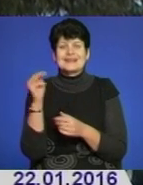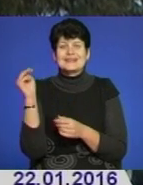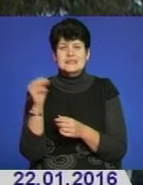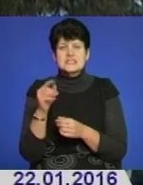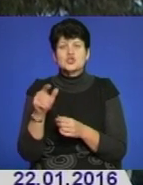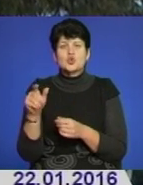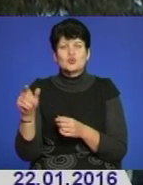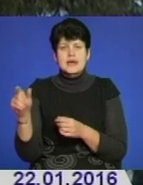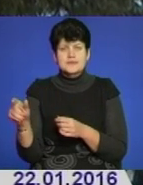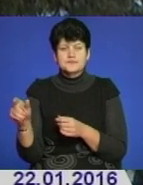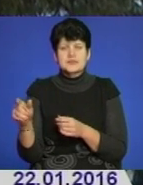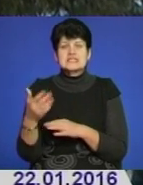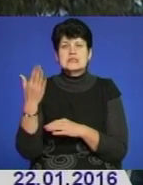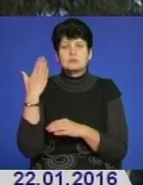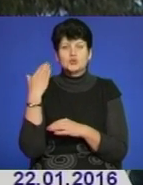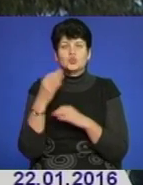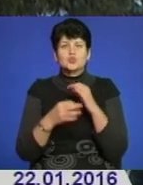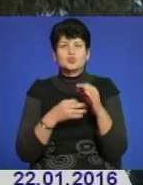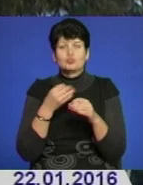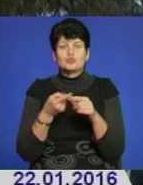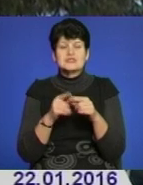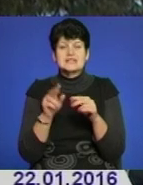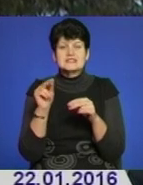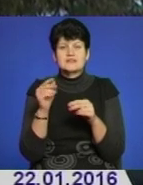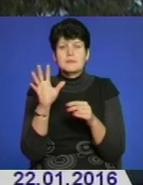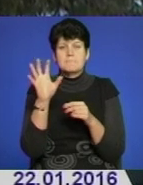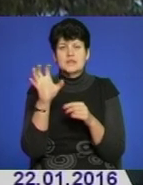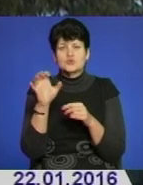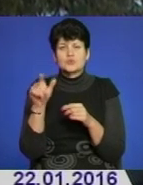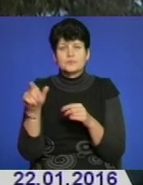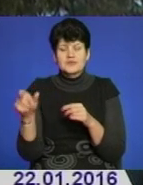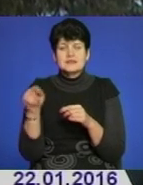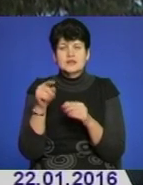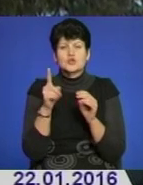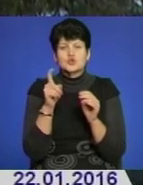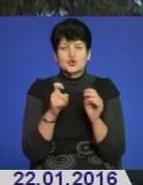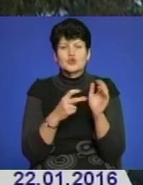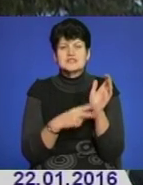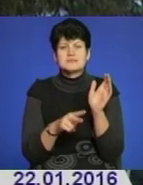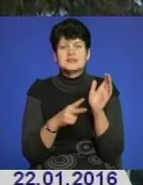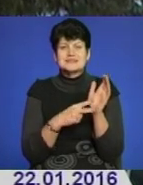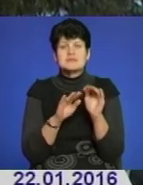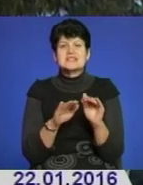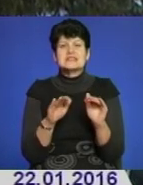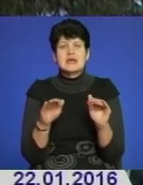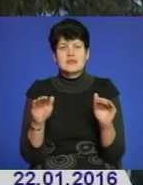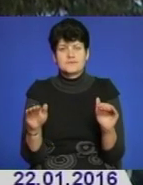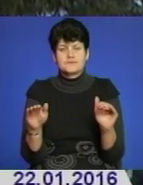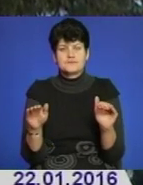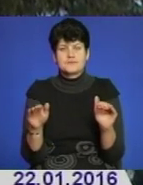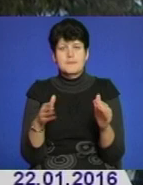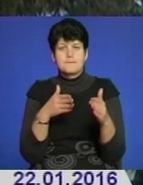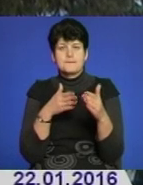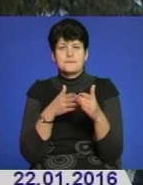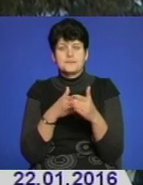людей. За минулу добу ця цифра складає 500 чоловік, з них 177 дітей. Під